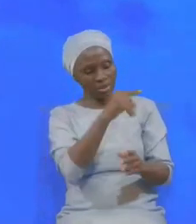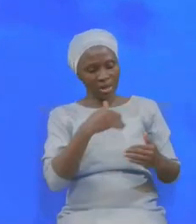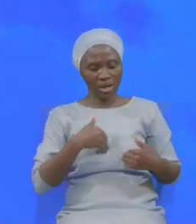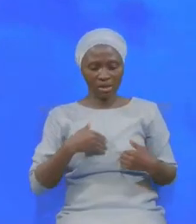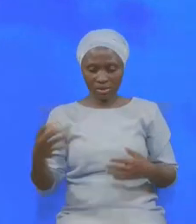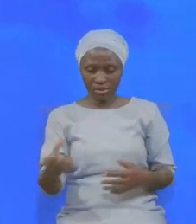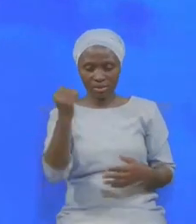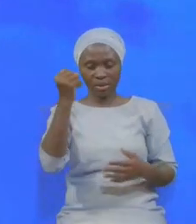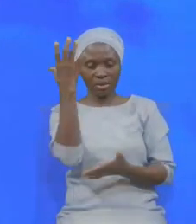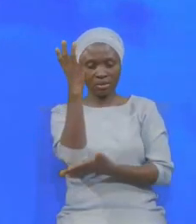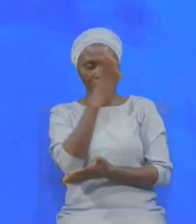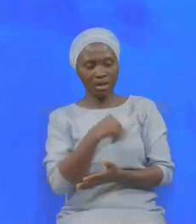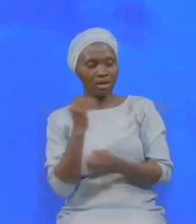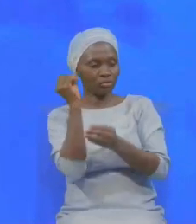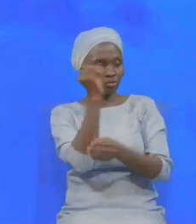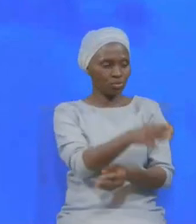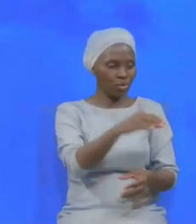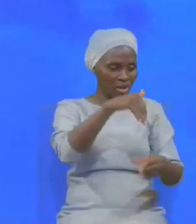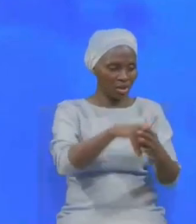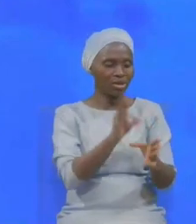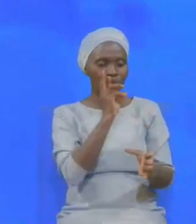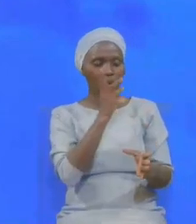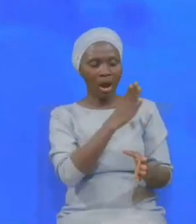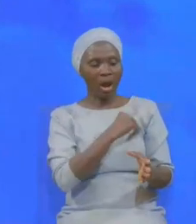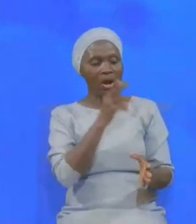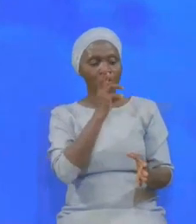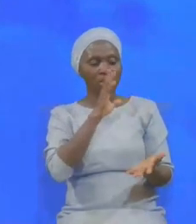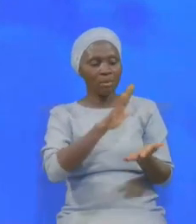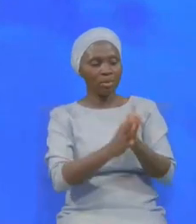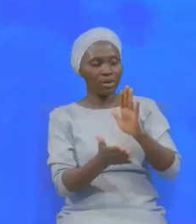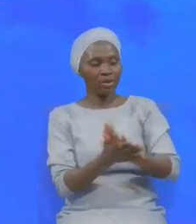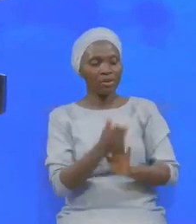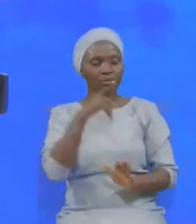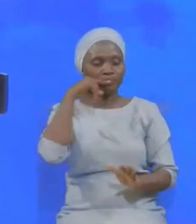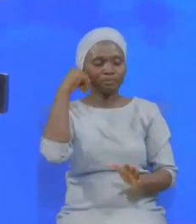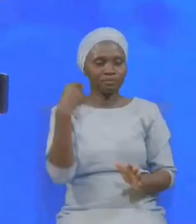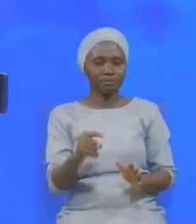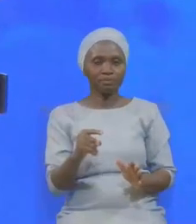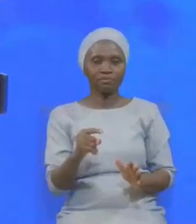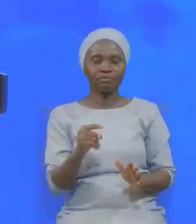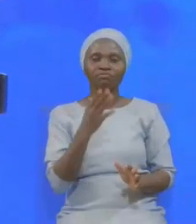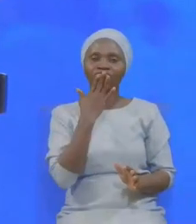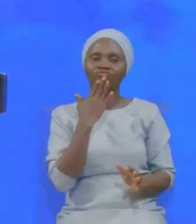dans l'eau, et l'eau devint douce.